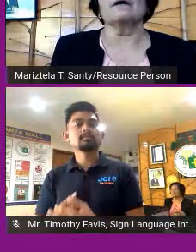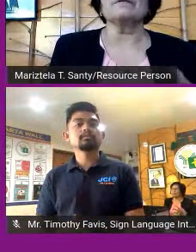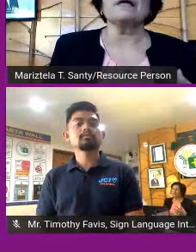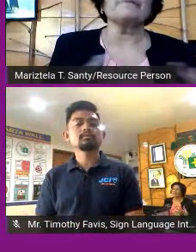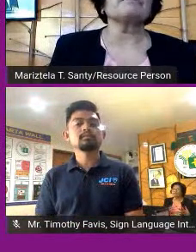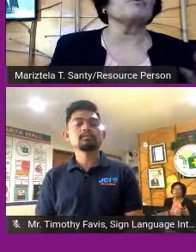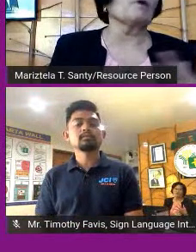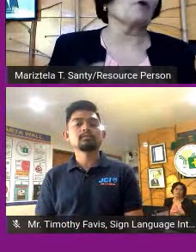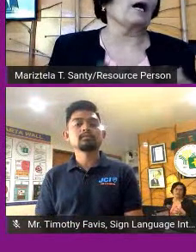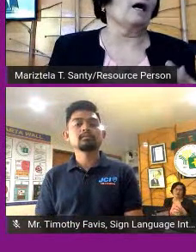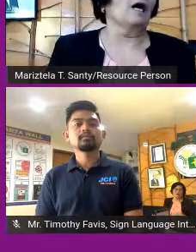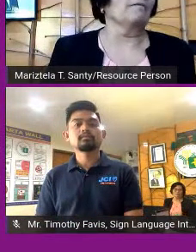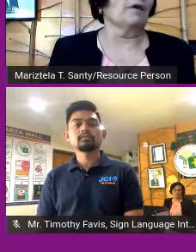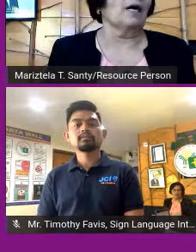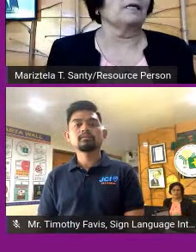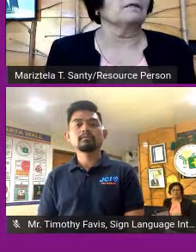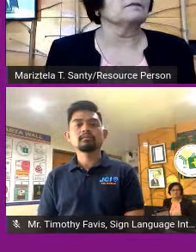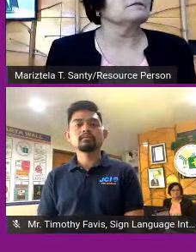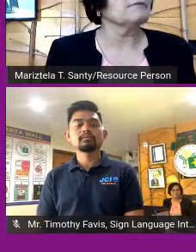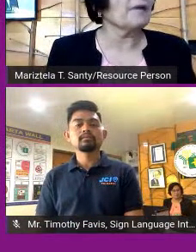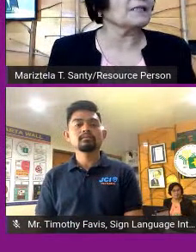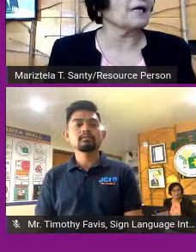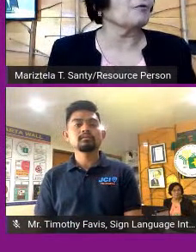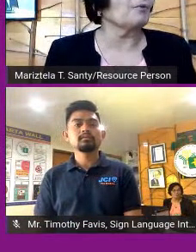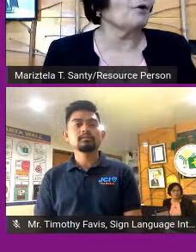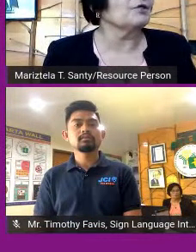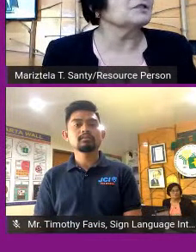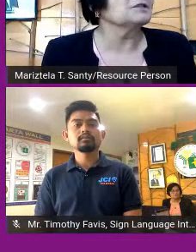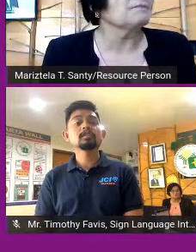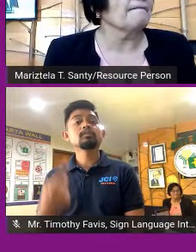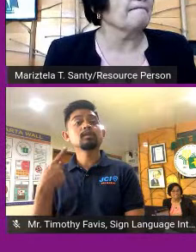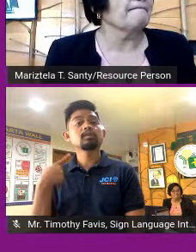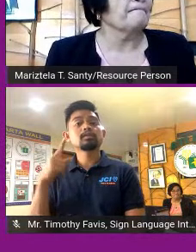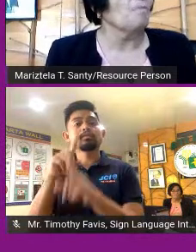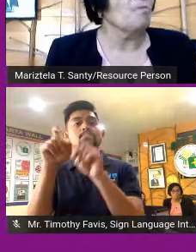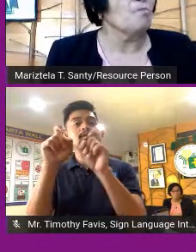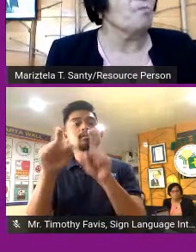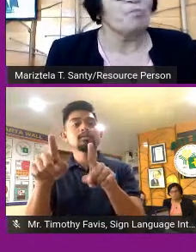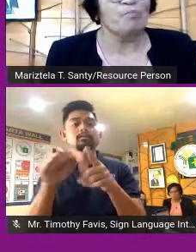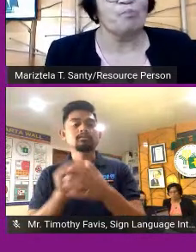ng na, dapat po mawala ang mga ano. May mga tanong po.